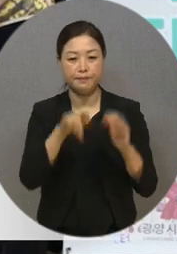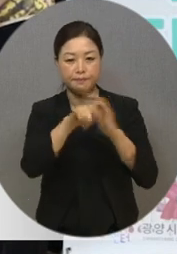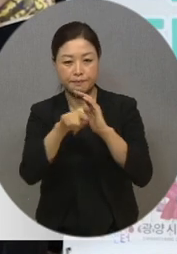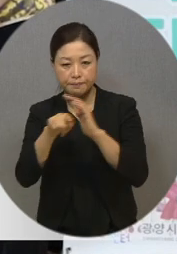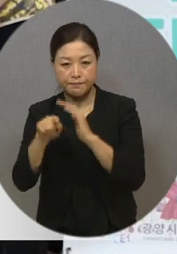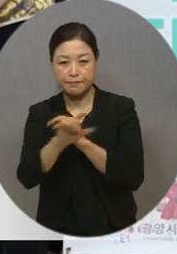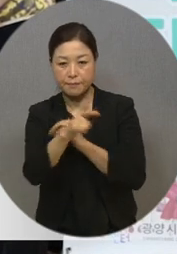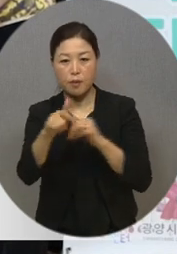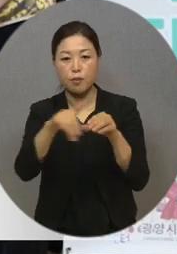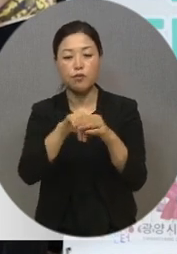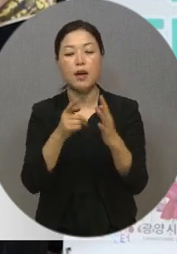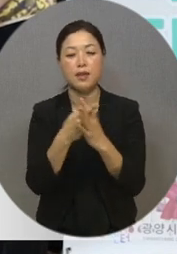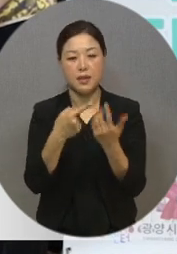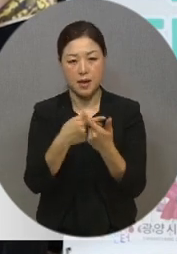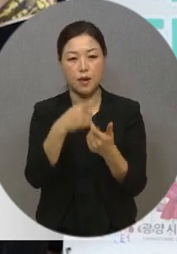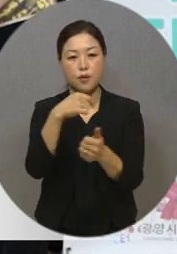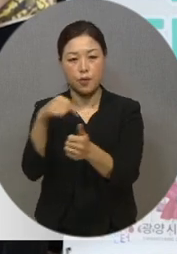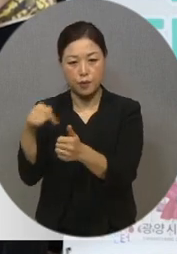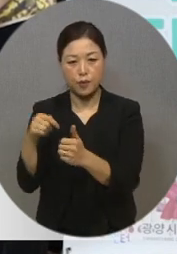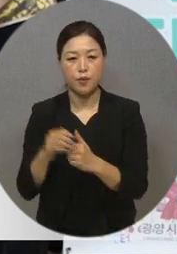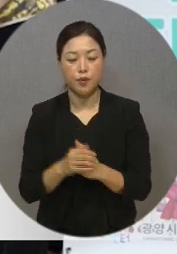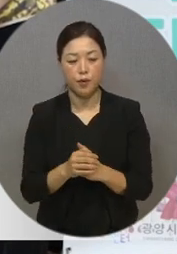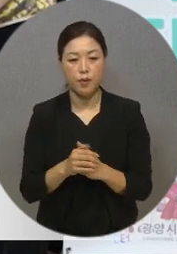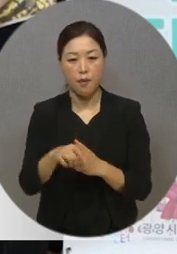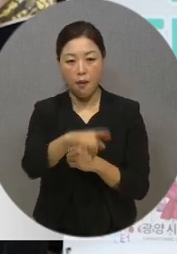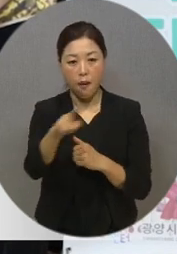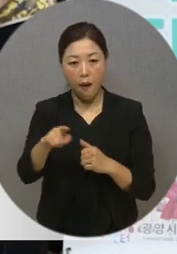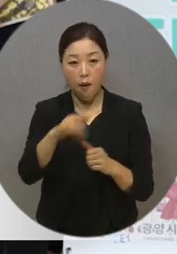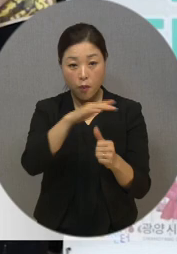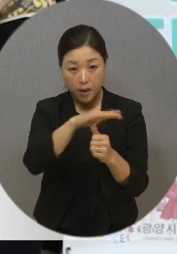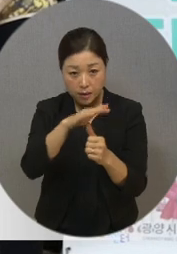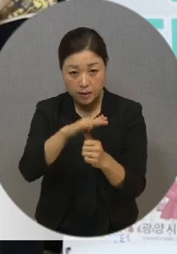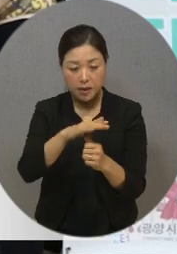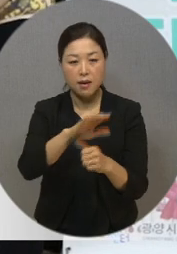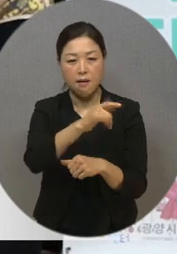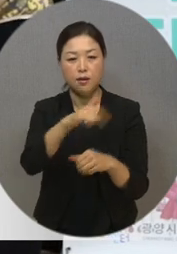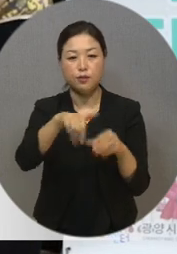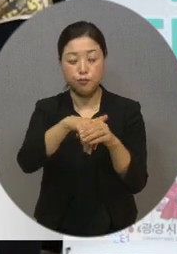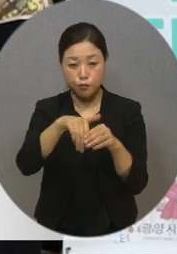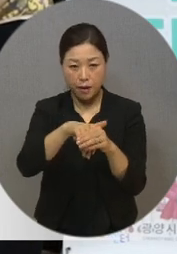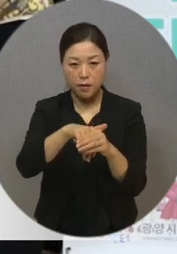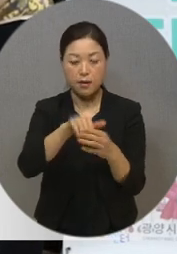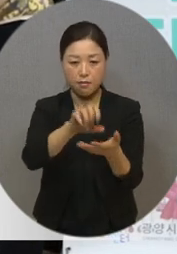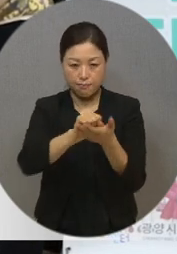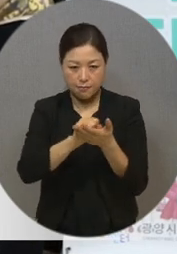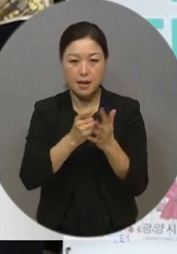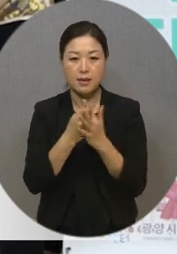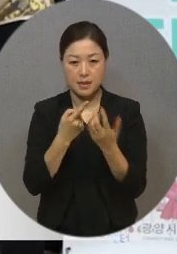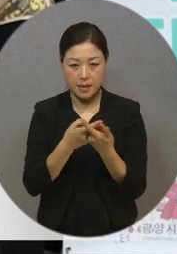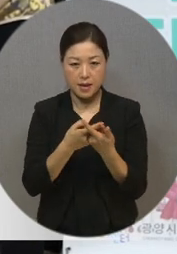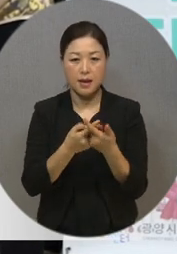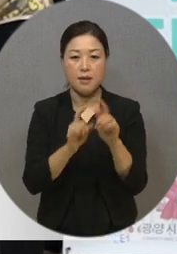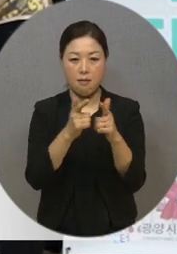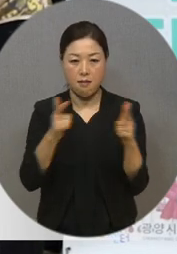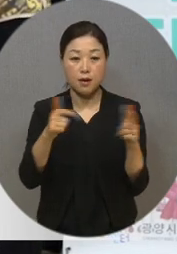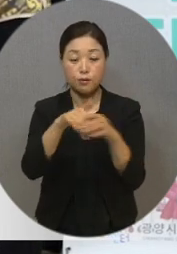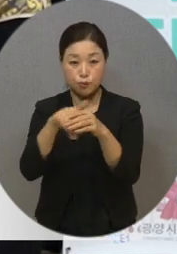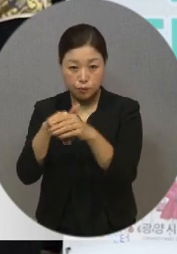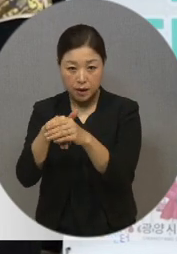찾아가는 다문화 이해 교육으로 우리 아이들의 다문화 수용성을 좀 높이고 다문화가 다양한 문화라는 것을 좀